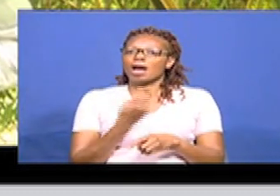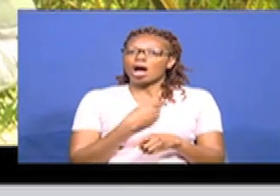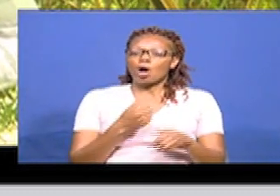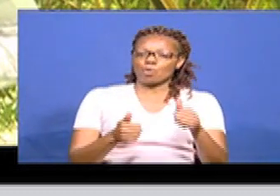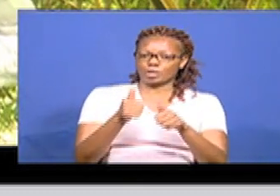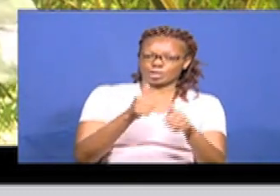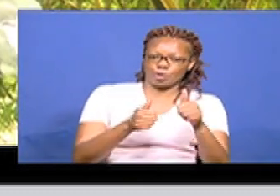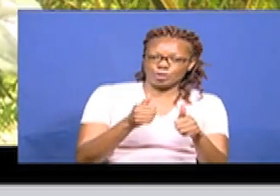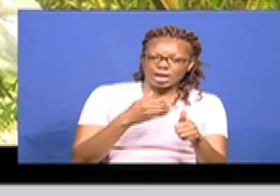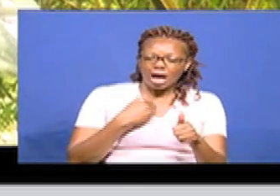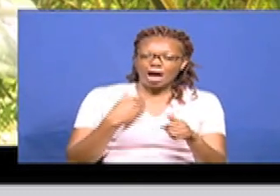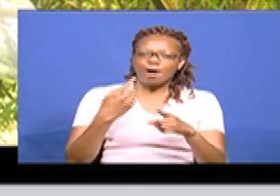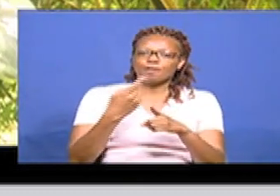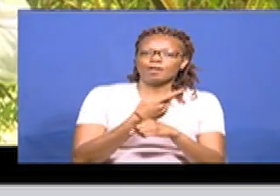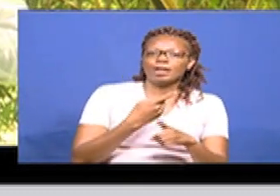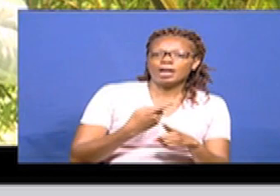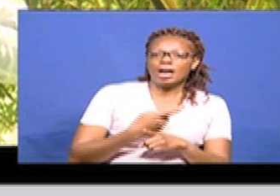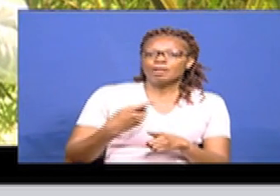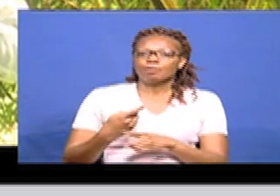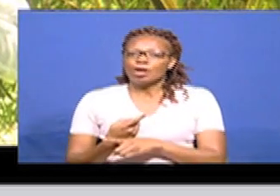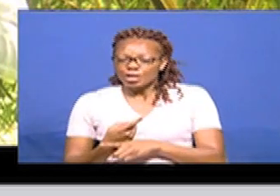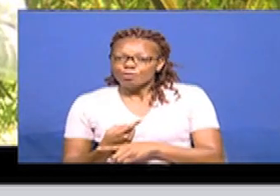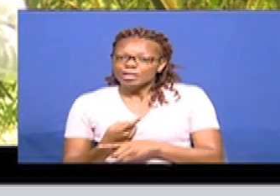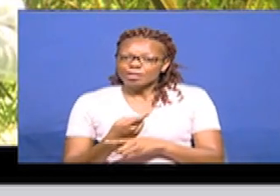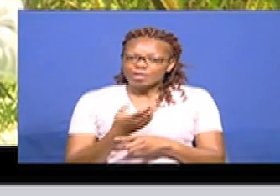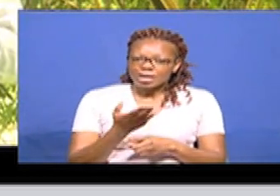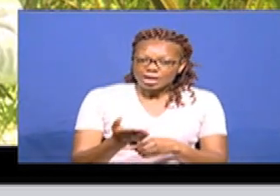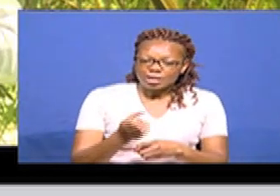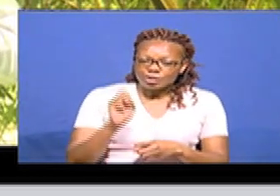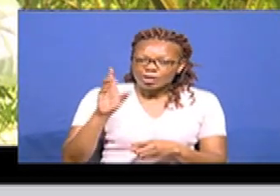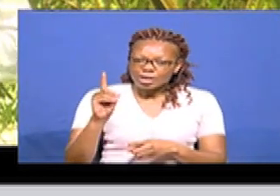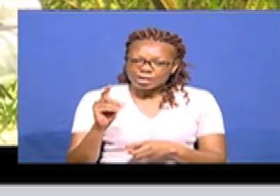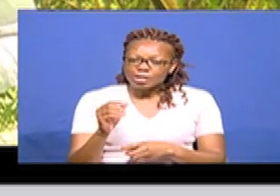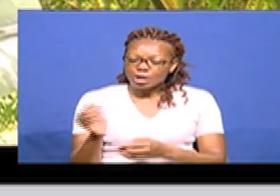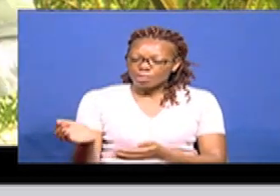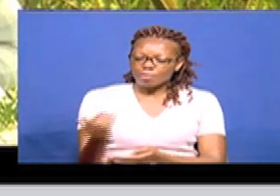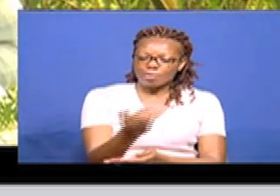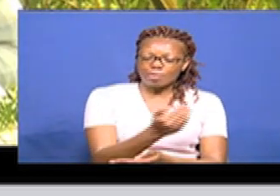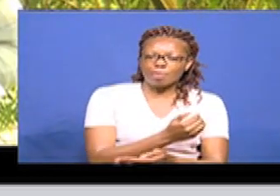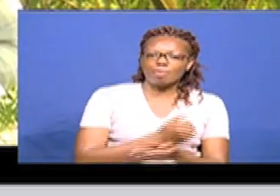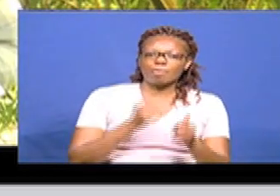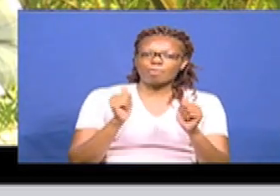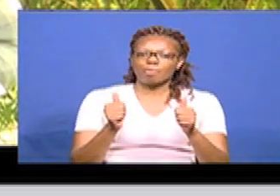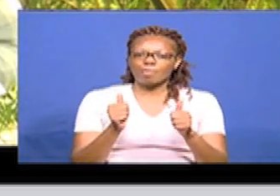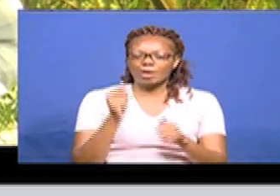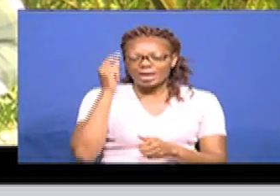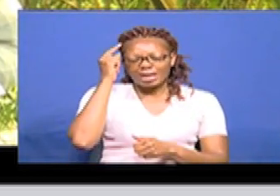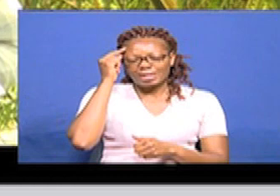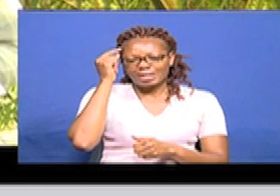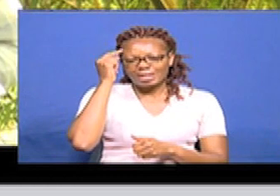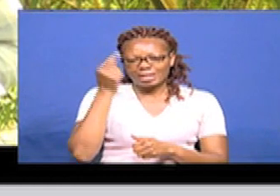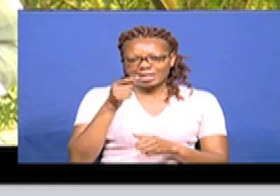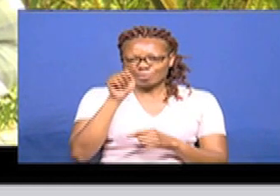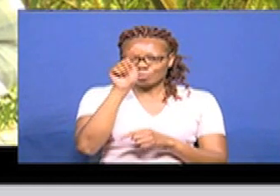kupanda. Kuna aina tofauti tofauti za pojo na zote zina mazao bora. Tukitafakari